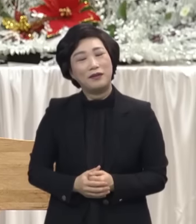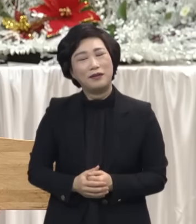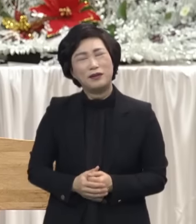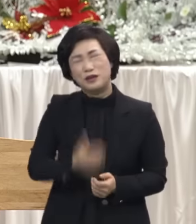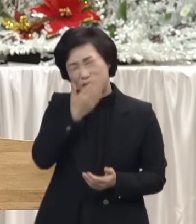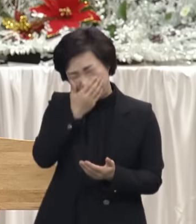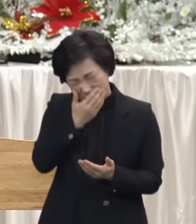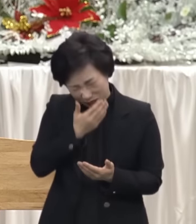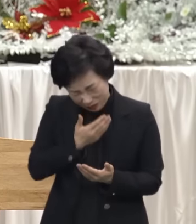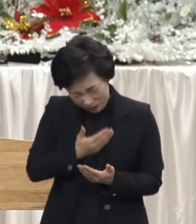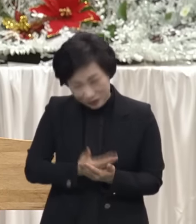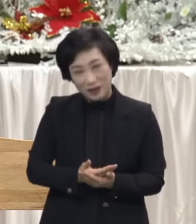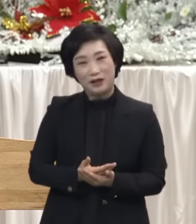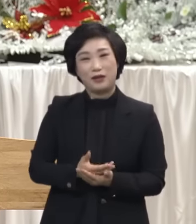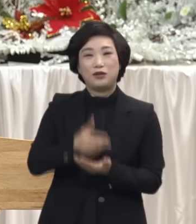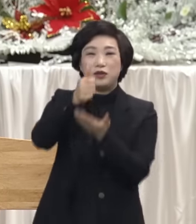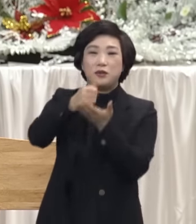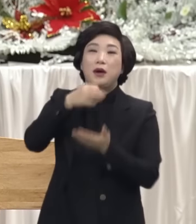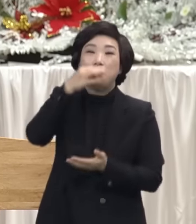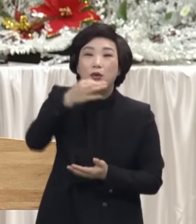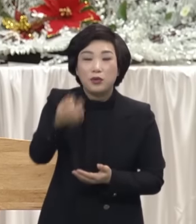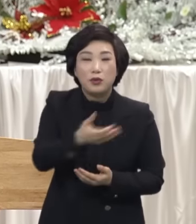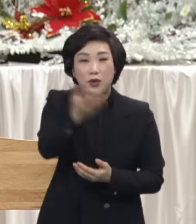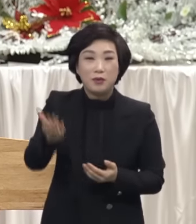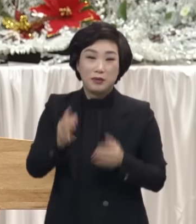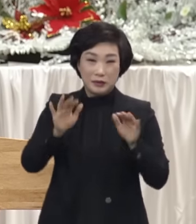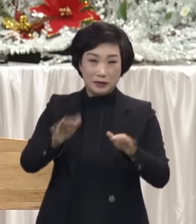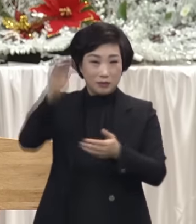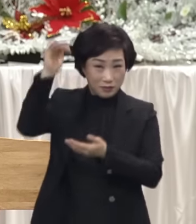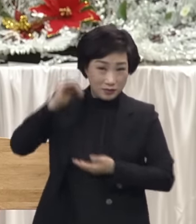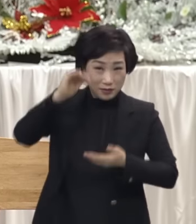중요한 주님의 목소리를 지금 여러분에게